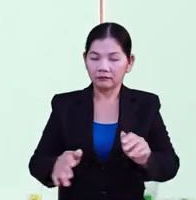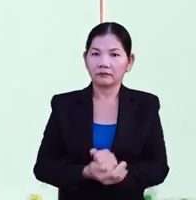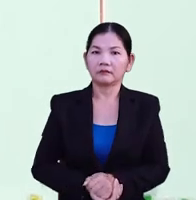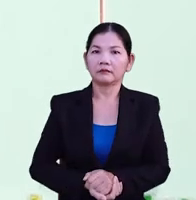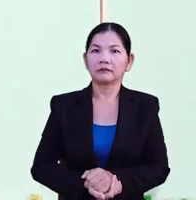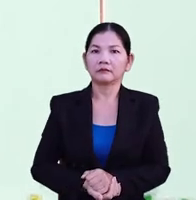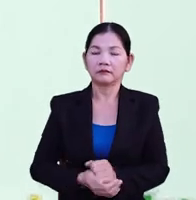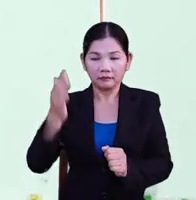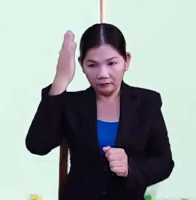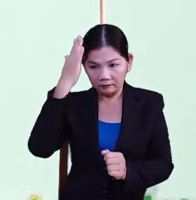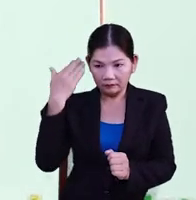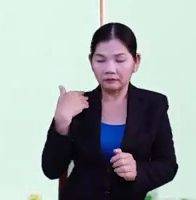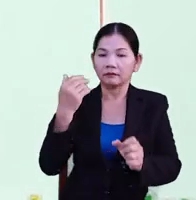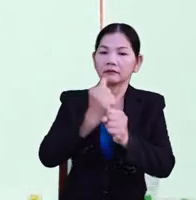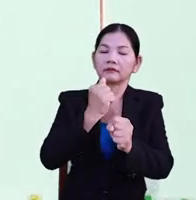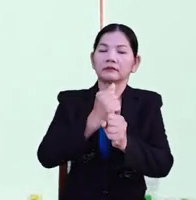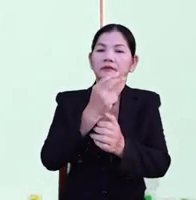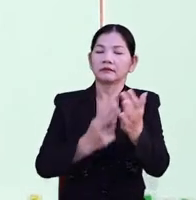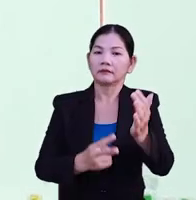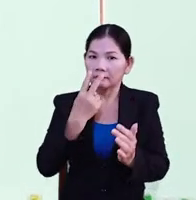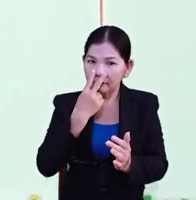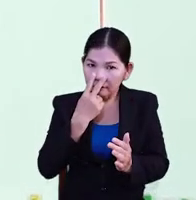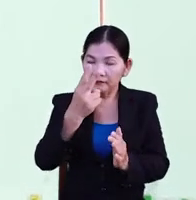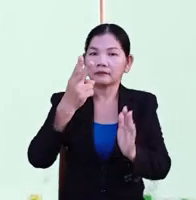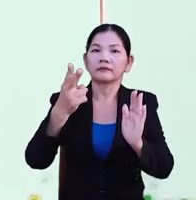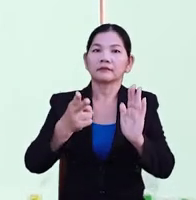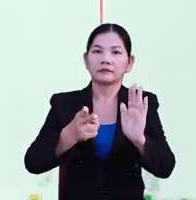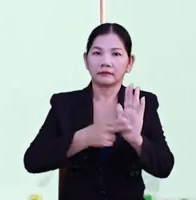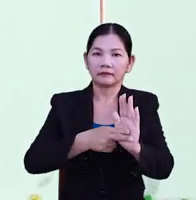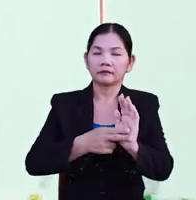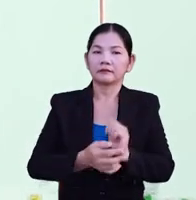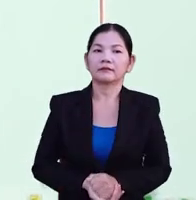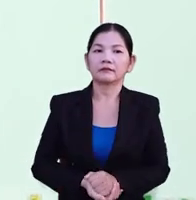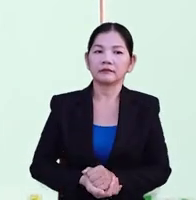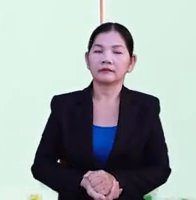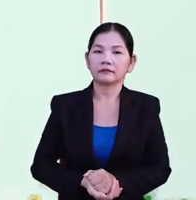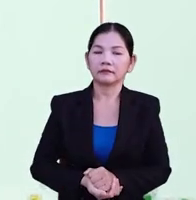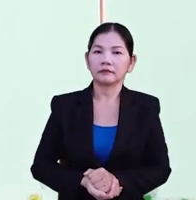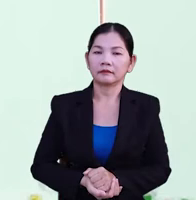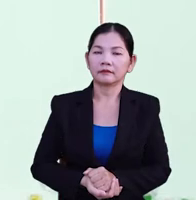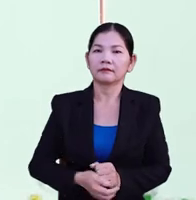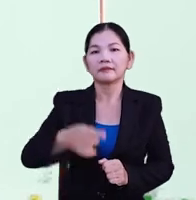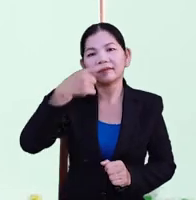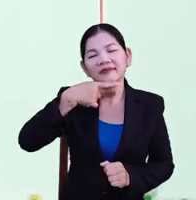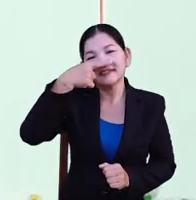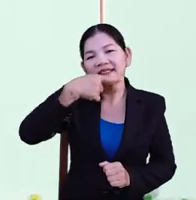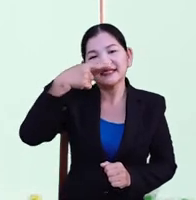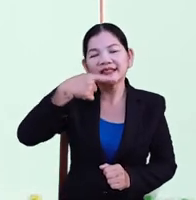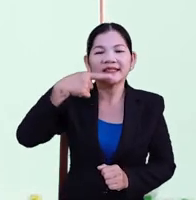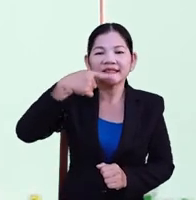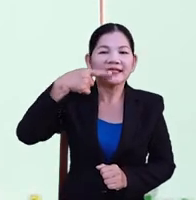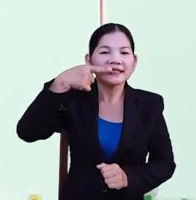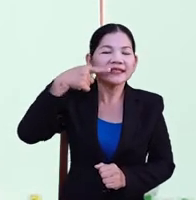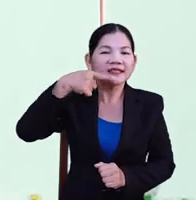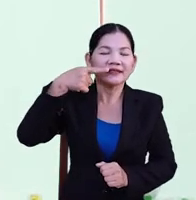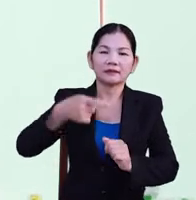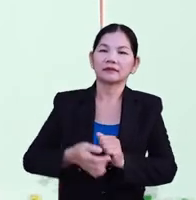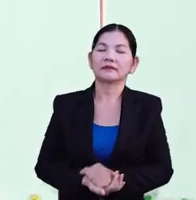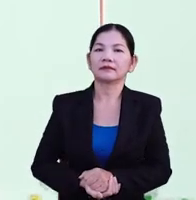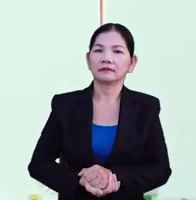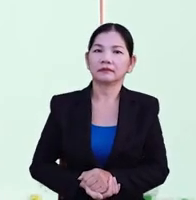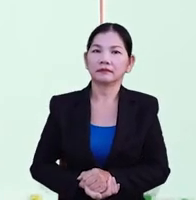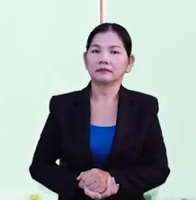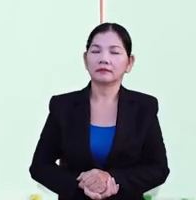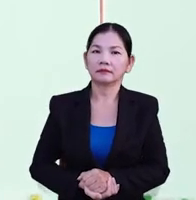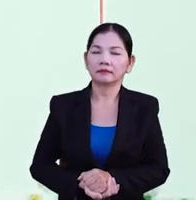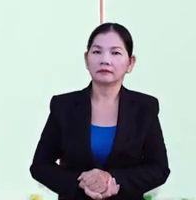ក្មេងស្រីនេះកំពុងធ្វើអ្វីកូនមើលឃើញច្បាស់ទេចាកំពុងតែដោះថ្មិញចាអញ្ចឹង